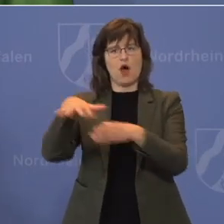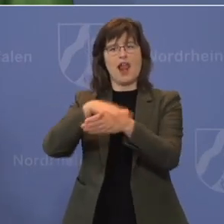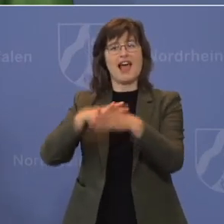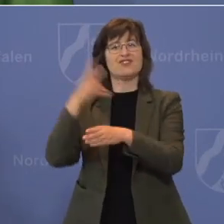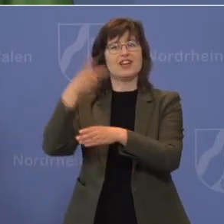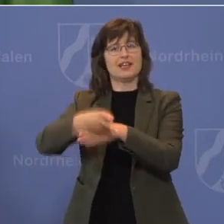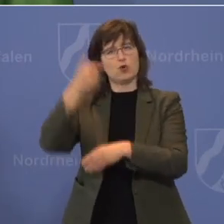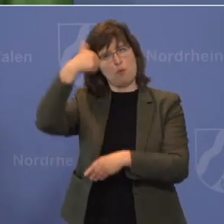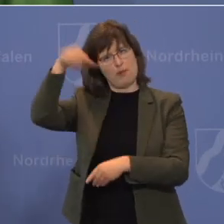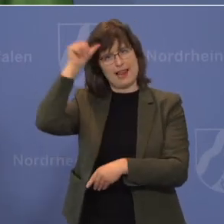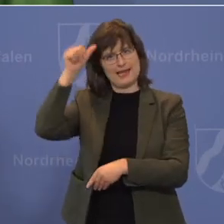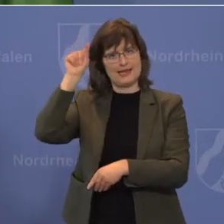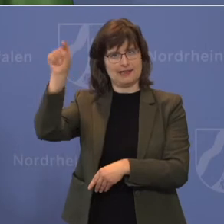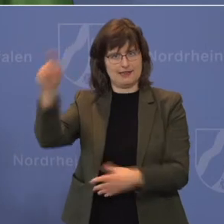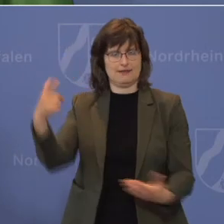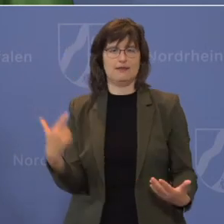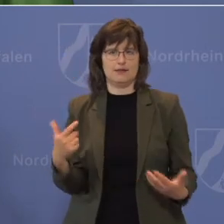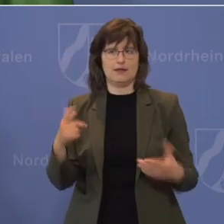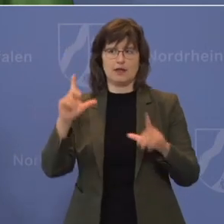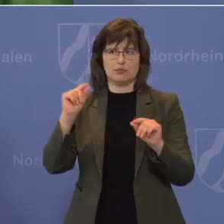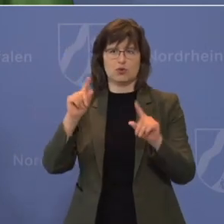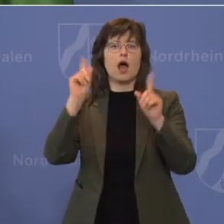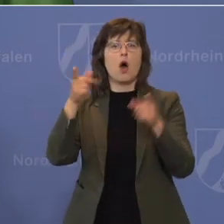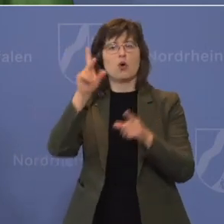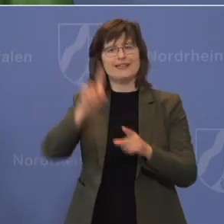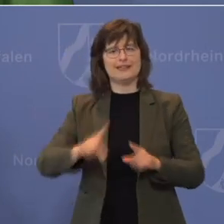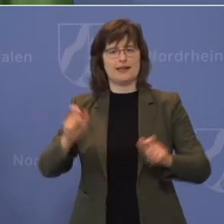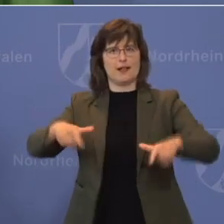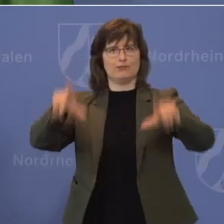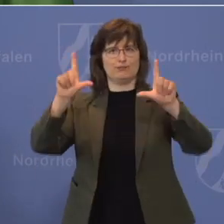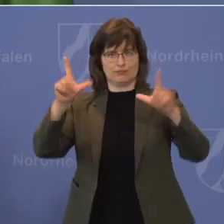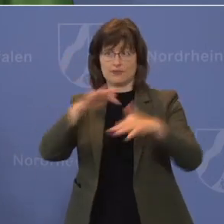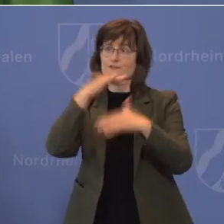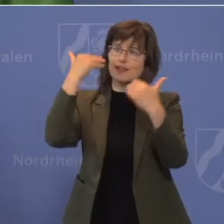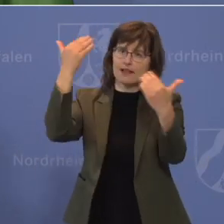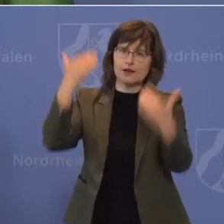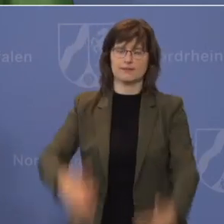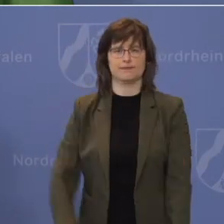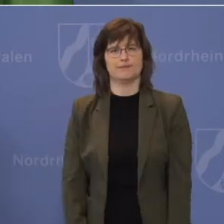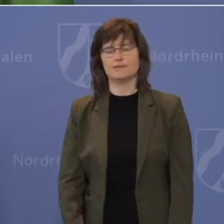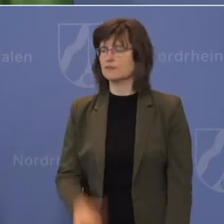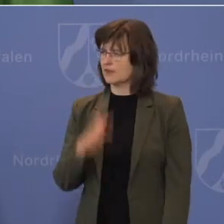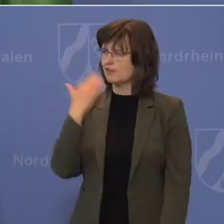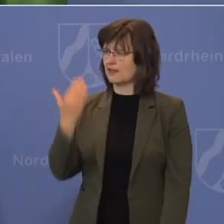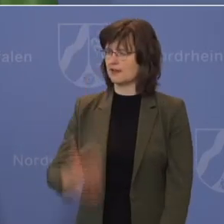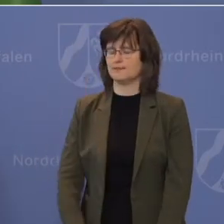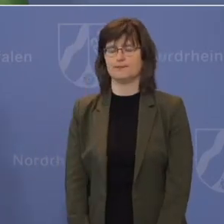Berlin. Aber wir streamen das entsprechend auch digital. Vielen Dank für Ihr Interesse. Vielen Dank.